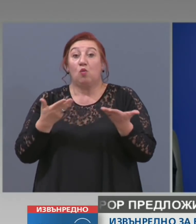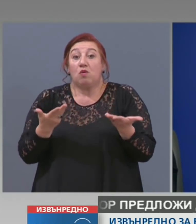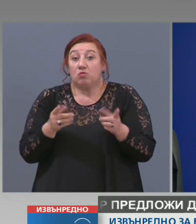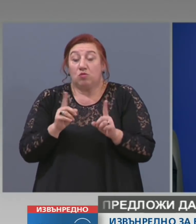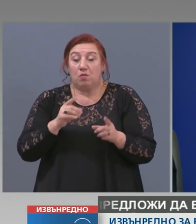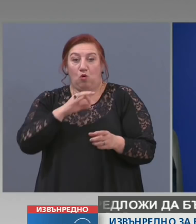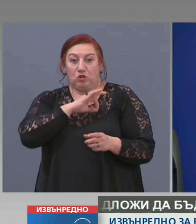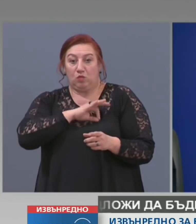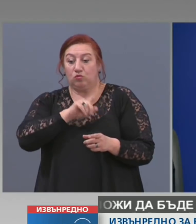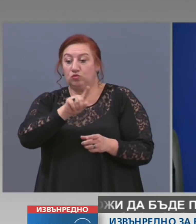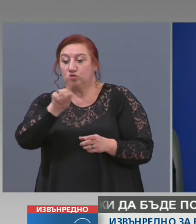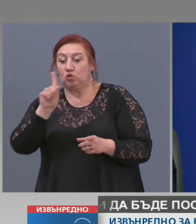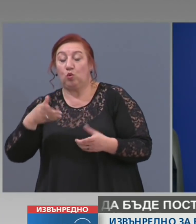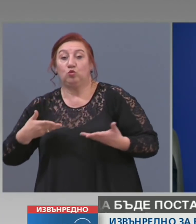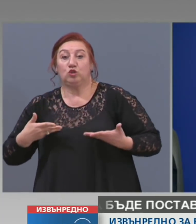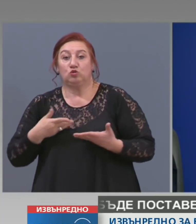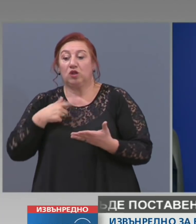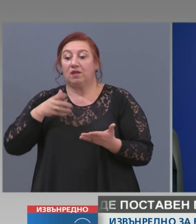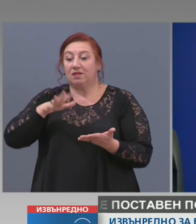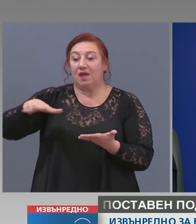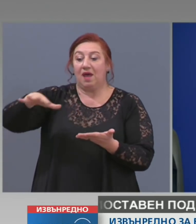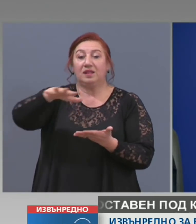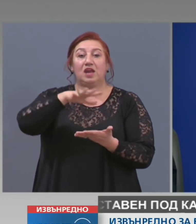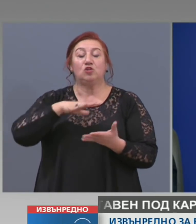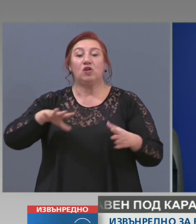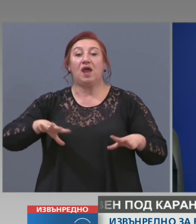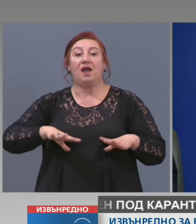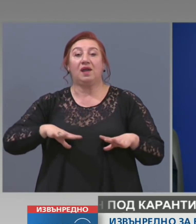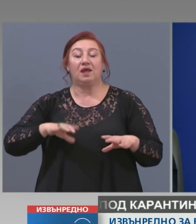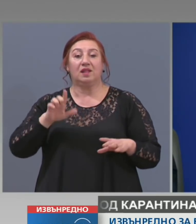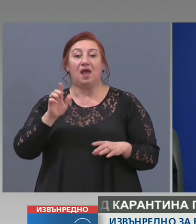получат нуждаещите се на територията на град Банско.